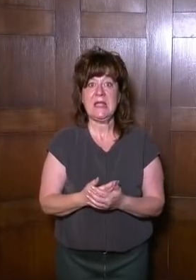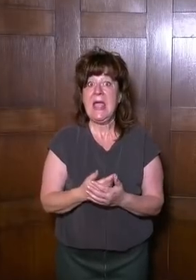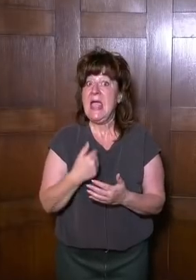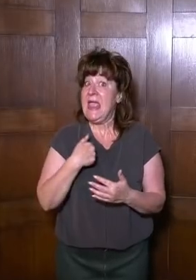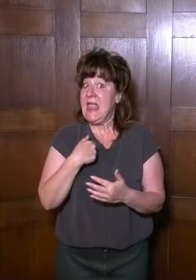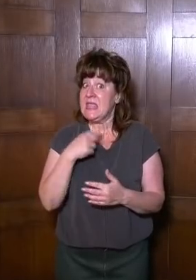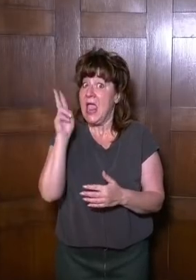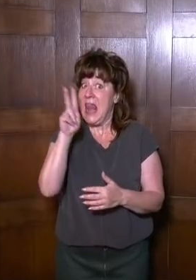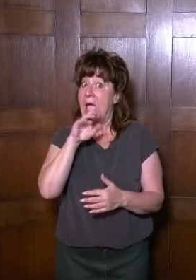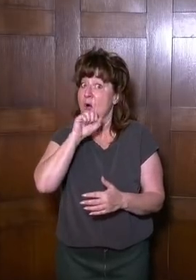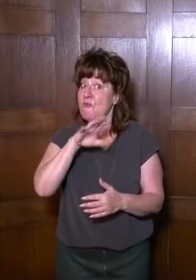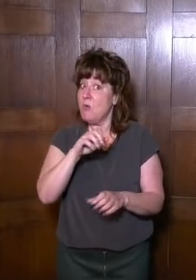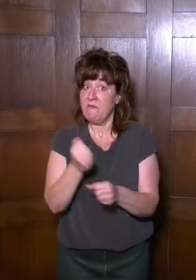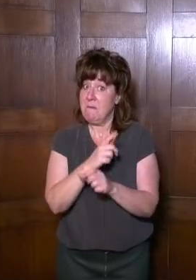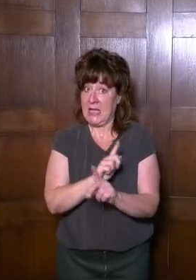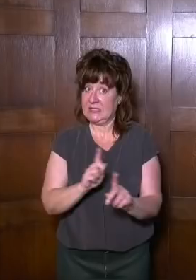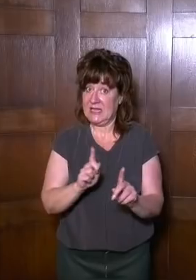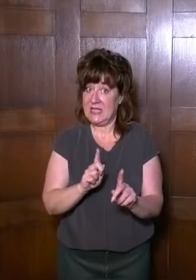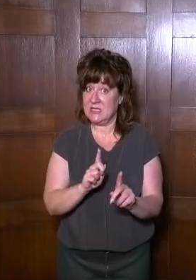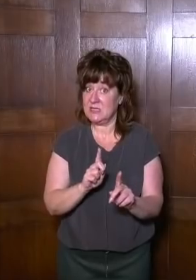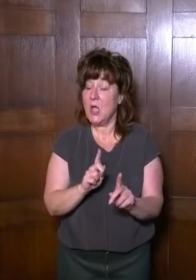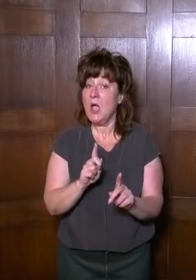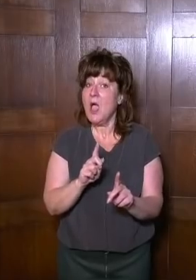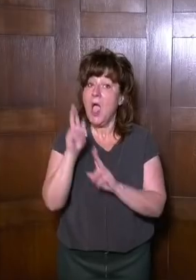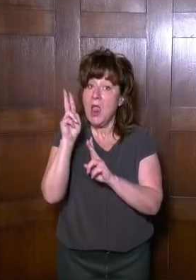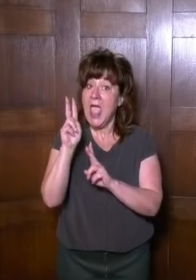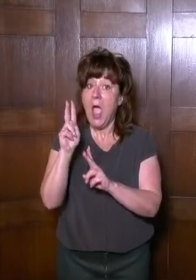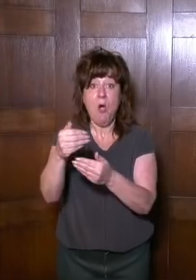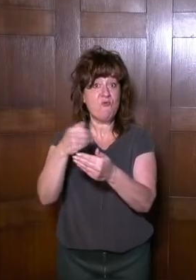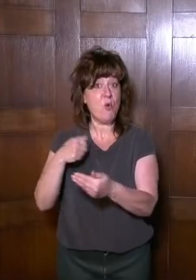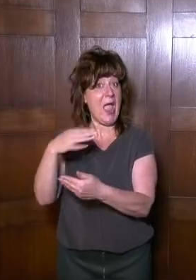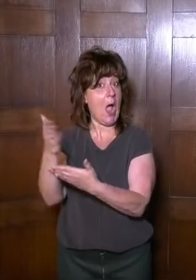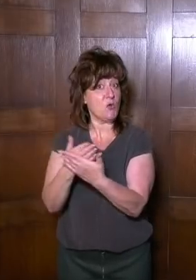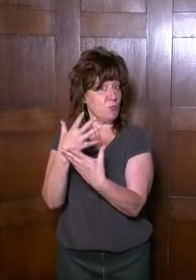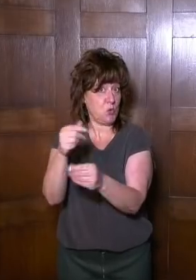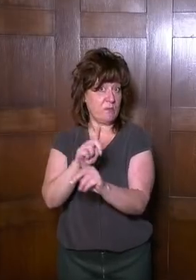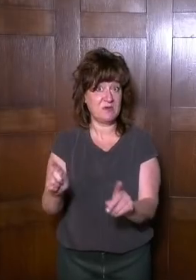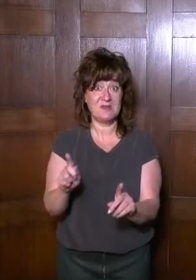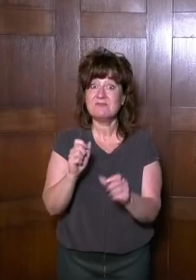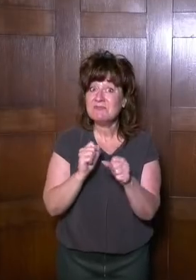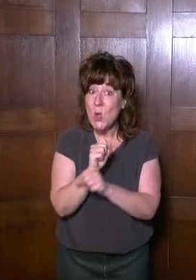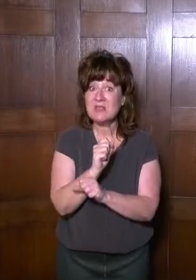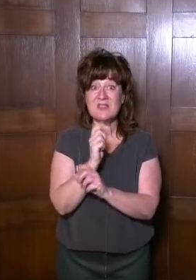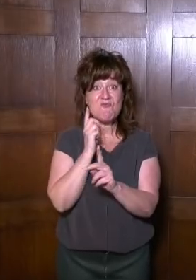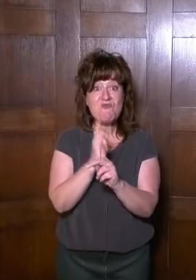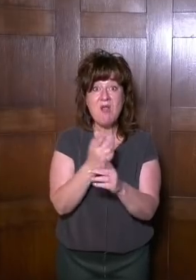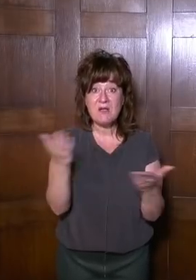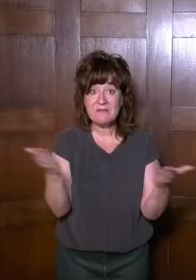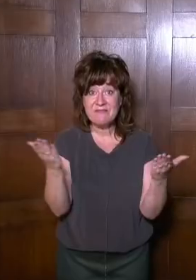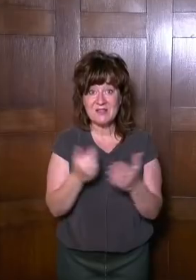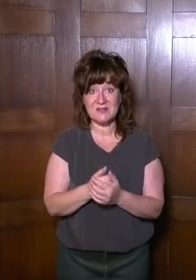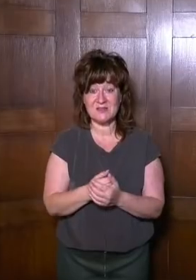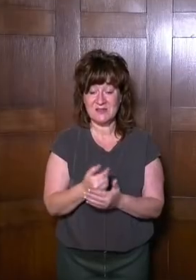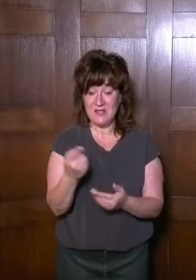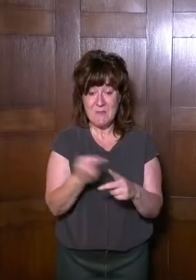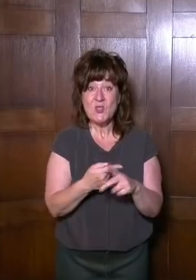Gottes Willen, sondern sie wurden entsprechend ja vorher darin nicht ausgebildet. Und das hat aber zur Folge natürlich wiederum, dass gerade in solchen Kindern